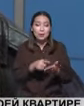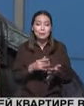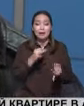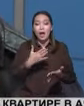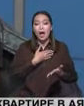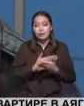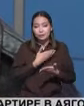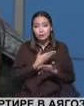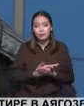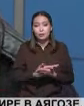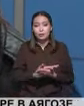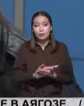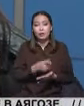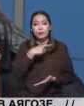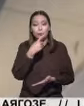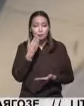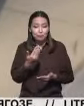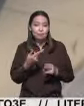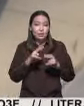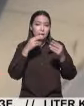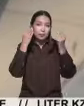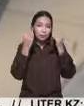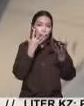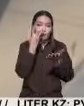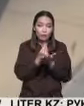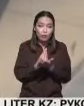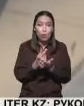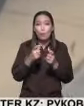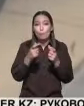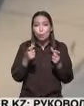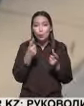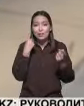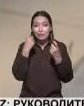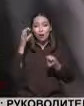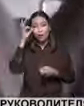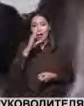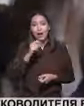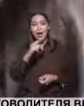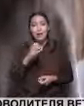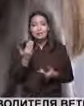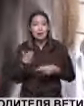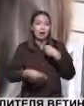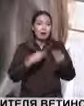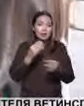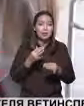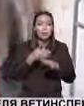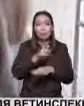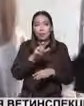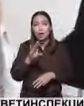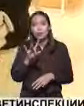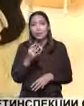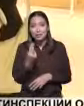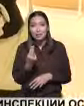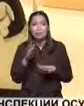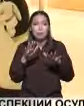активно говорят свои мнения. Буклеты с информацией об АЭС раздали и посетителям